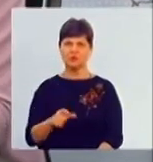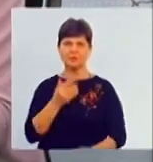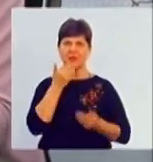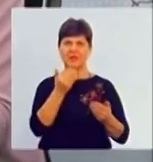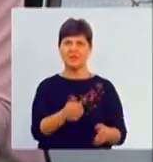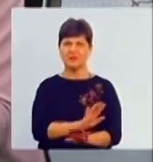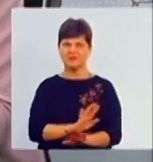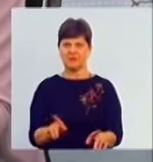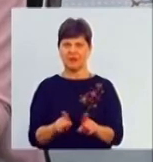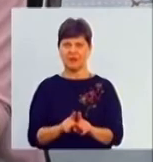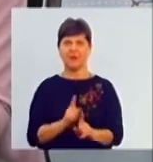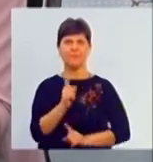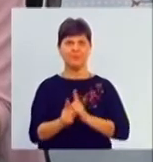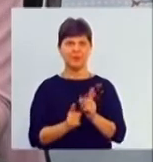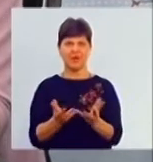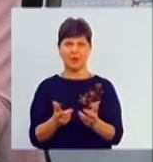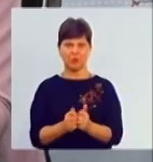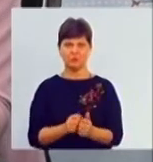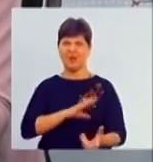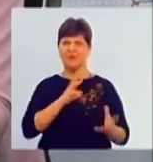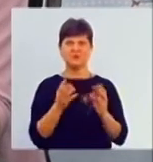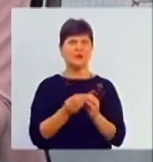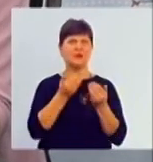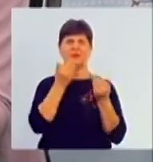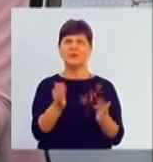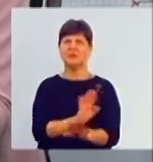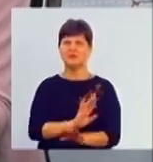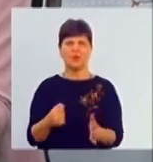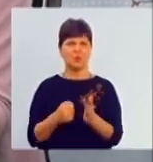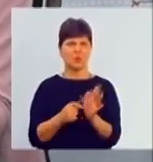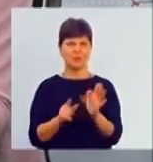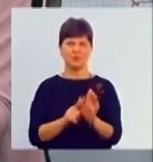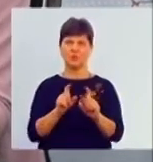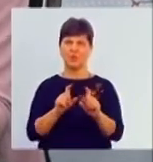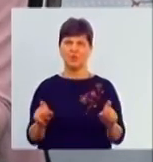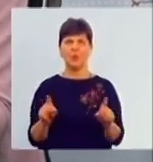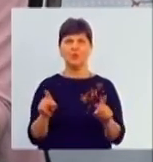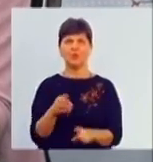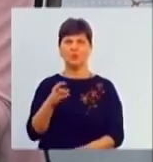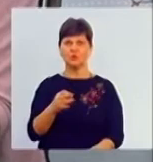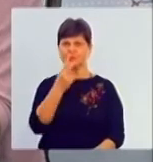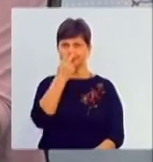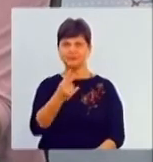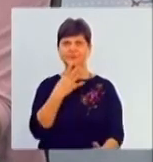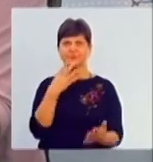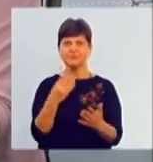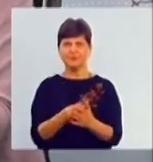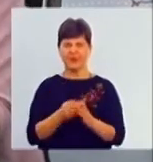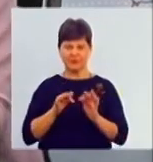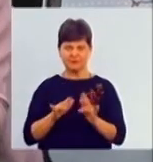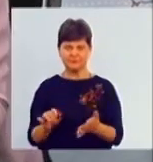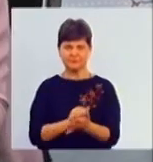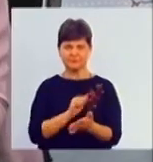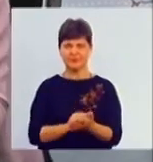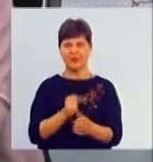за таким перерахунком. Взагалі не звертались до Пенсійного фонду, тому що, передивляючи свою пенсійну справу, працівник